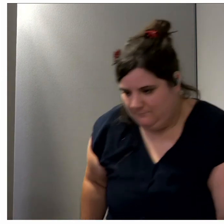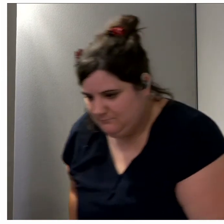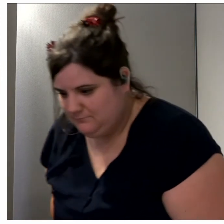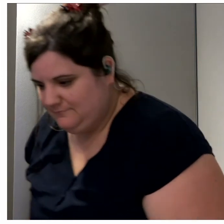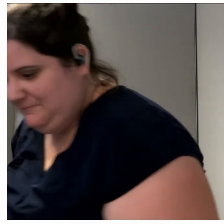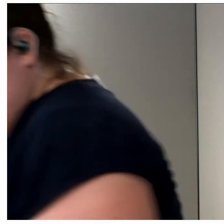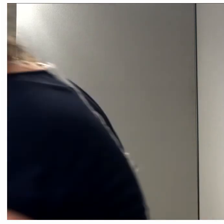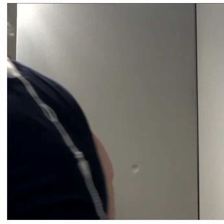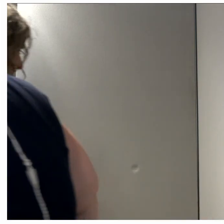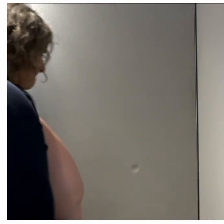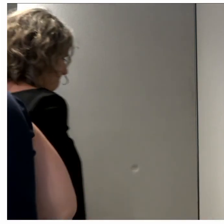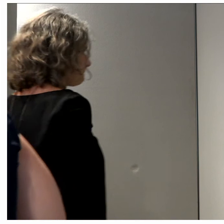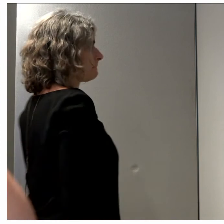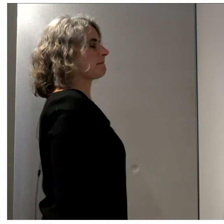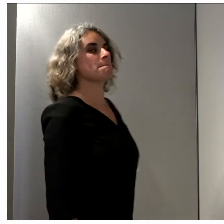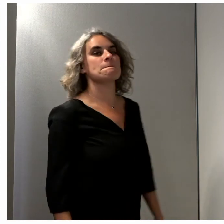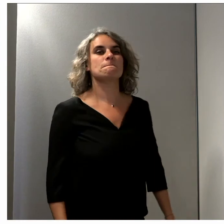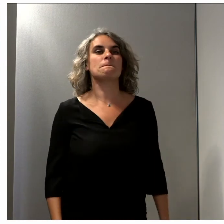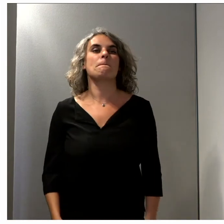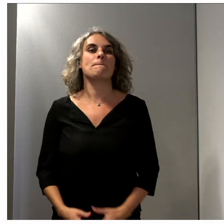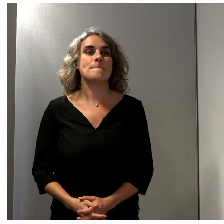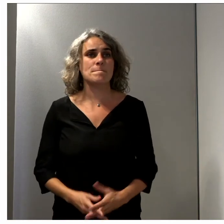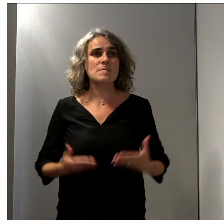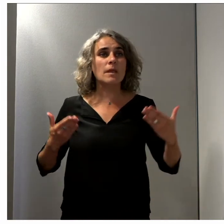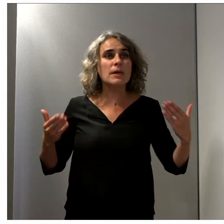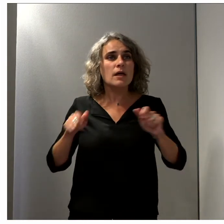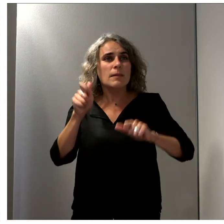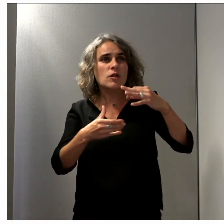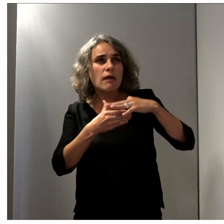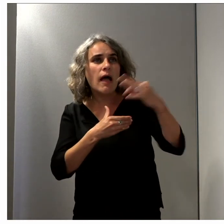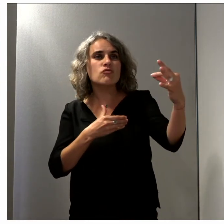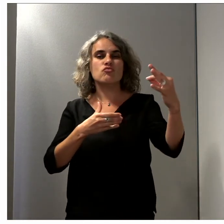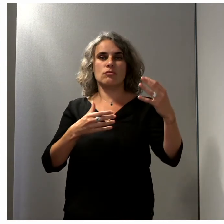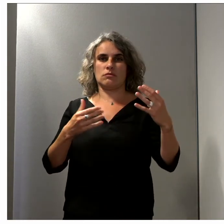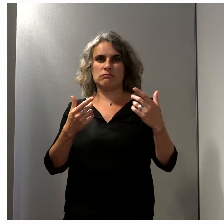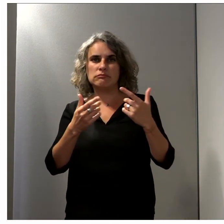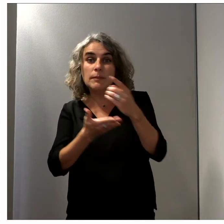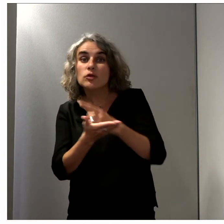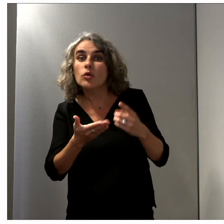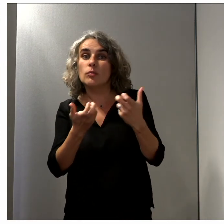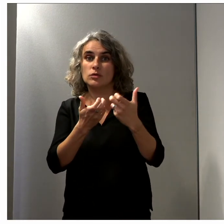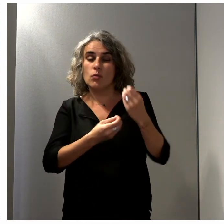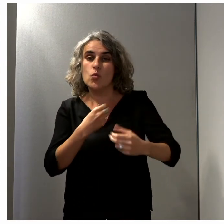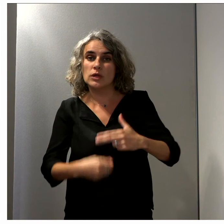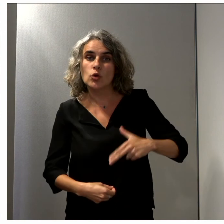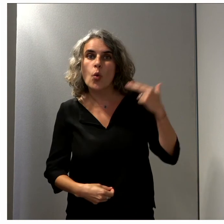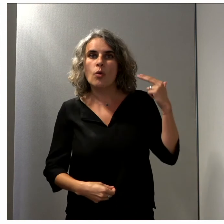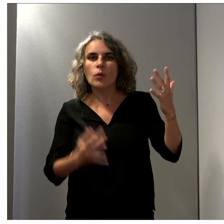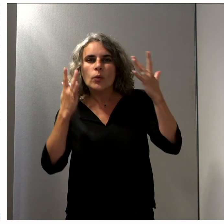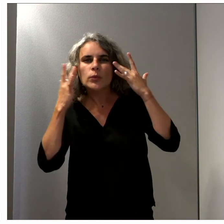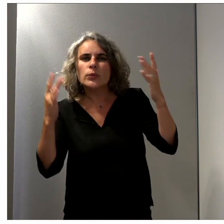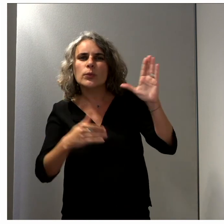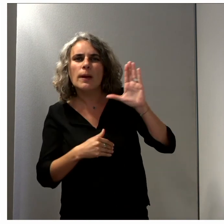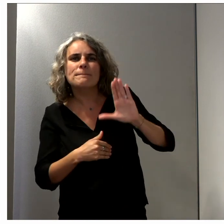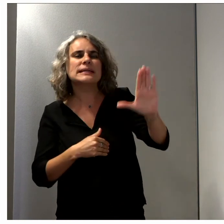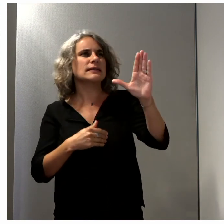sont pas suffisamment ancrées dans la culture de la plupart des élus départementaux ou même nationaux, des